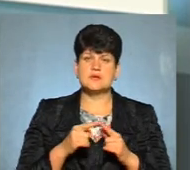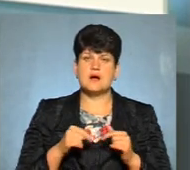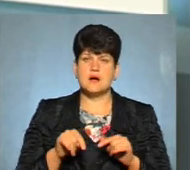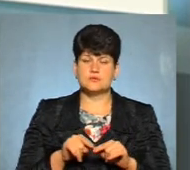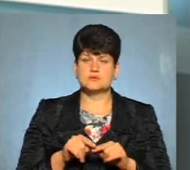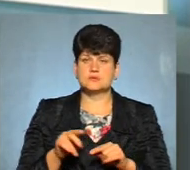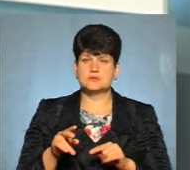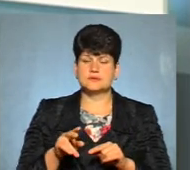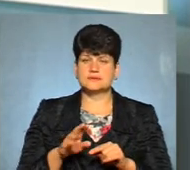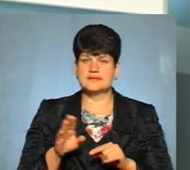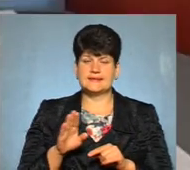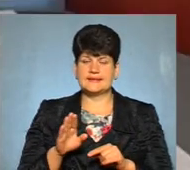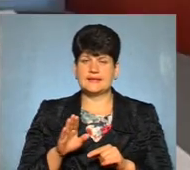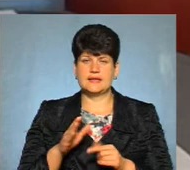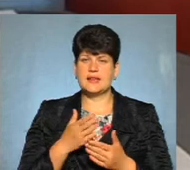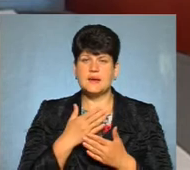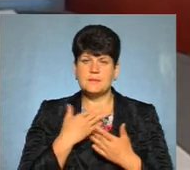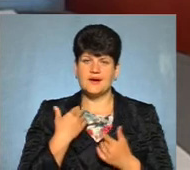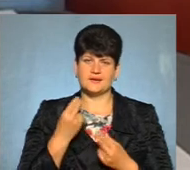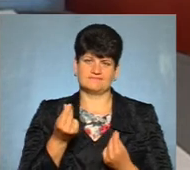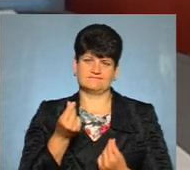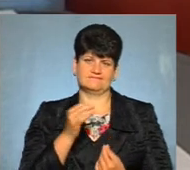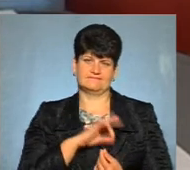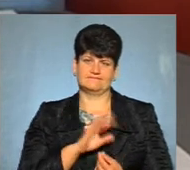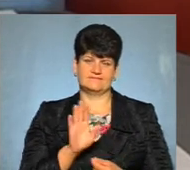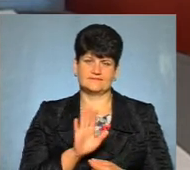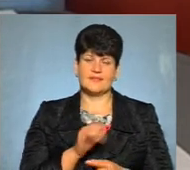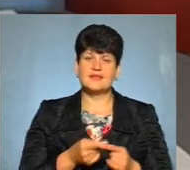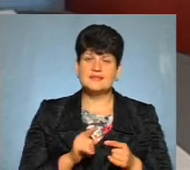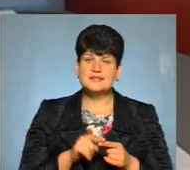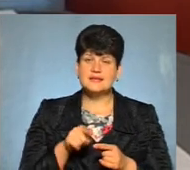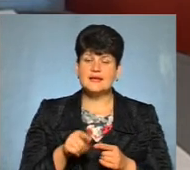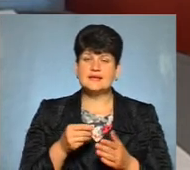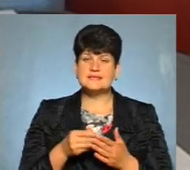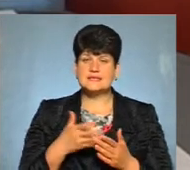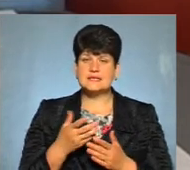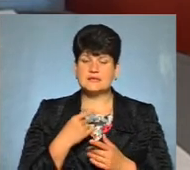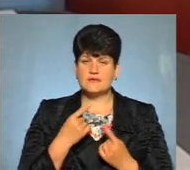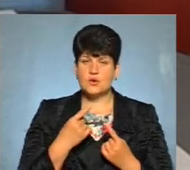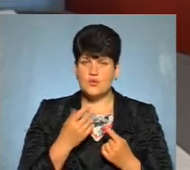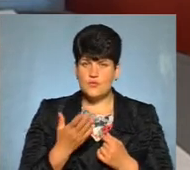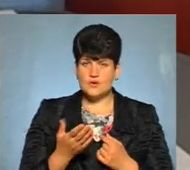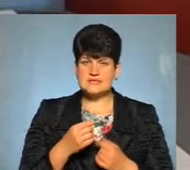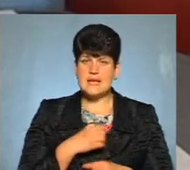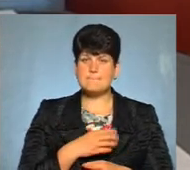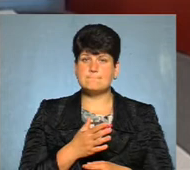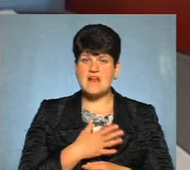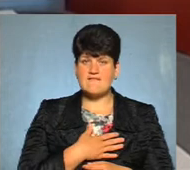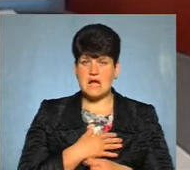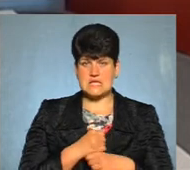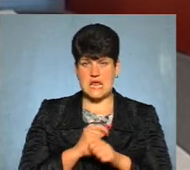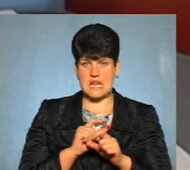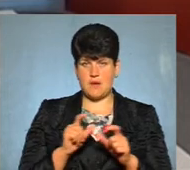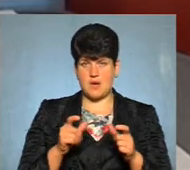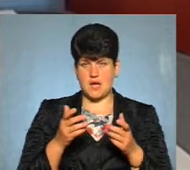переслідує комерційних інтересів. Ті ціни, які ви називаєте, це ціни приватних лабораторій